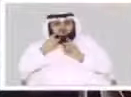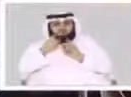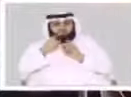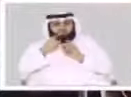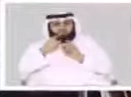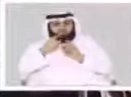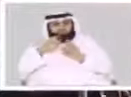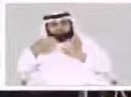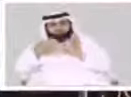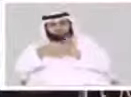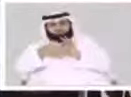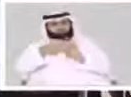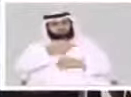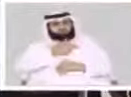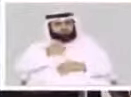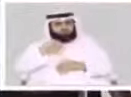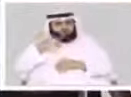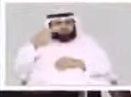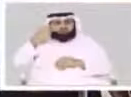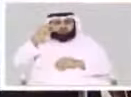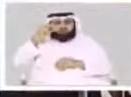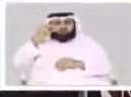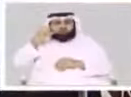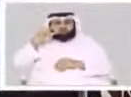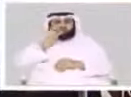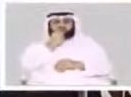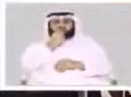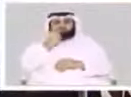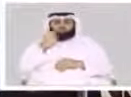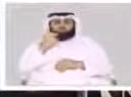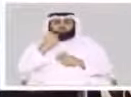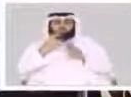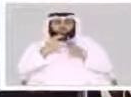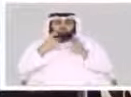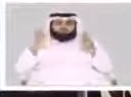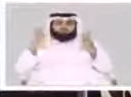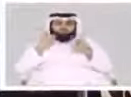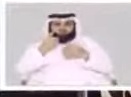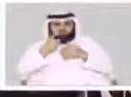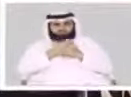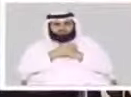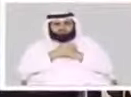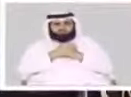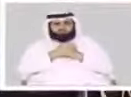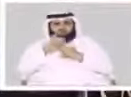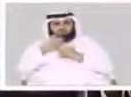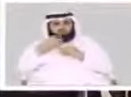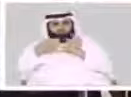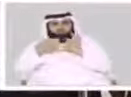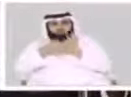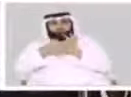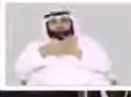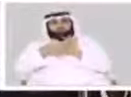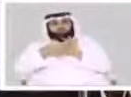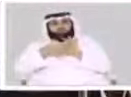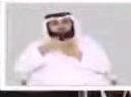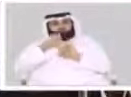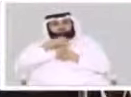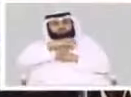التوحيد، هذا عقد التوحيد، نعم، وهو العقد الأكبر، وهو العقد الذي تنبثق منه كل